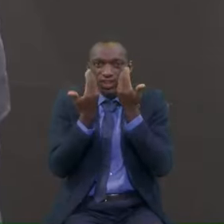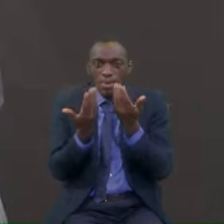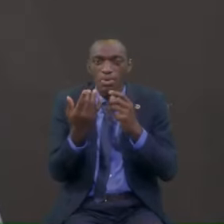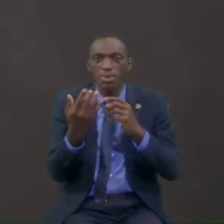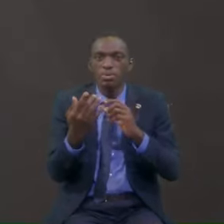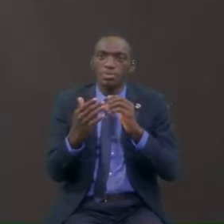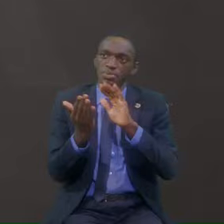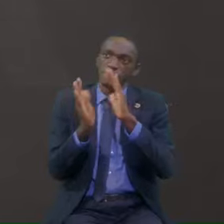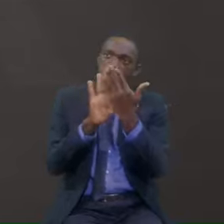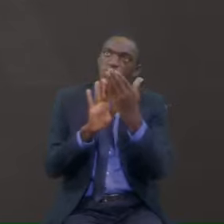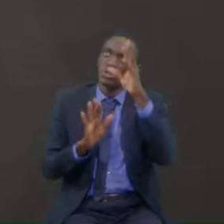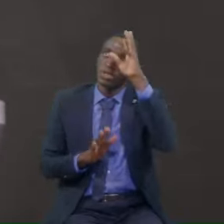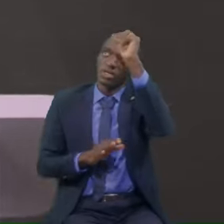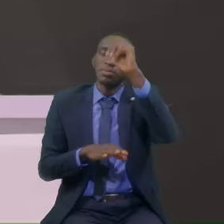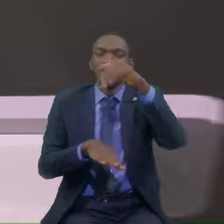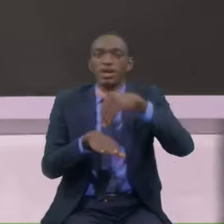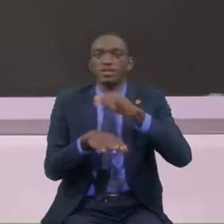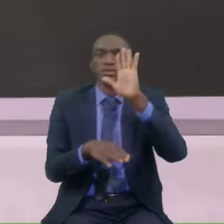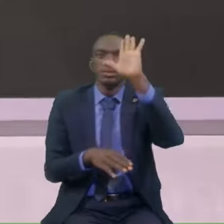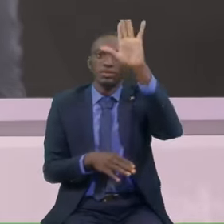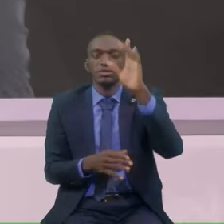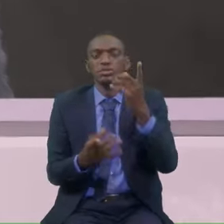pour que nous ne soyons pas confus.